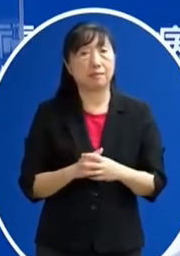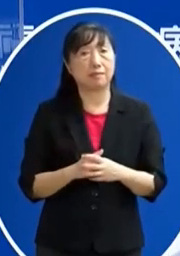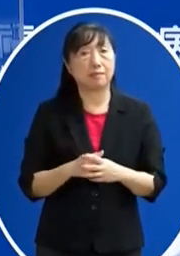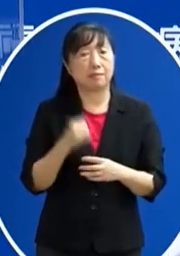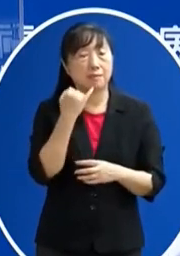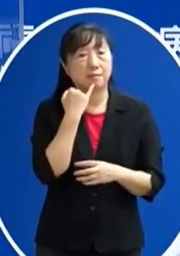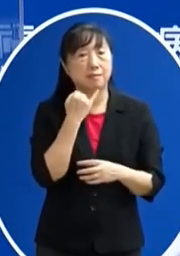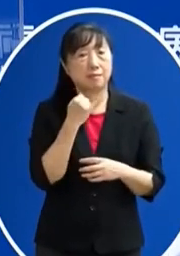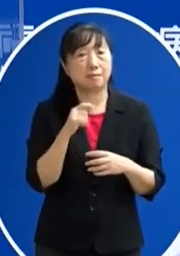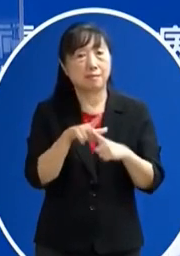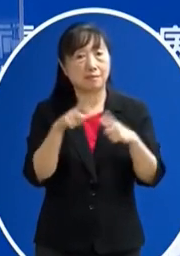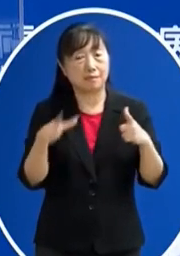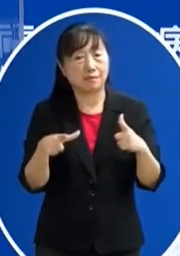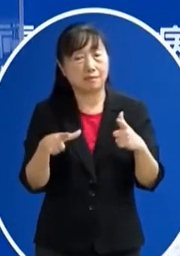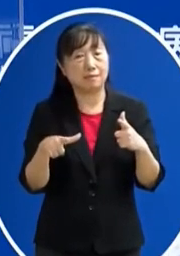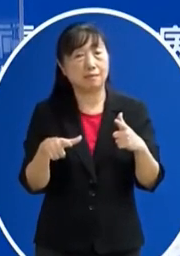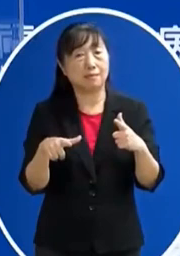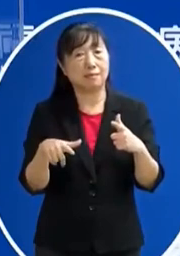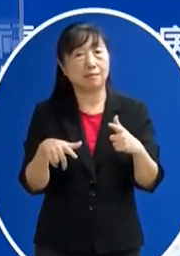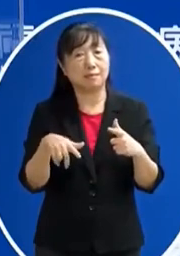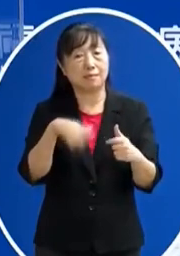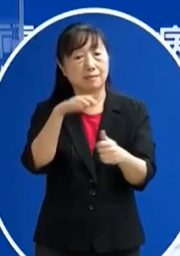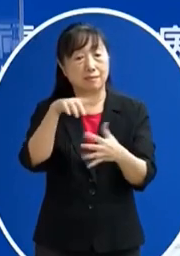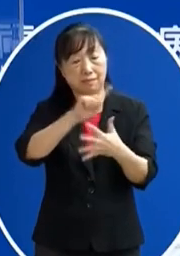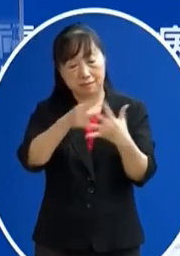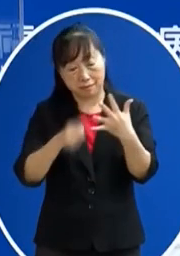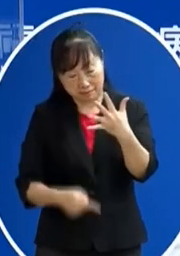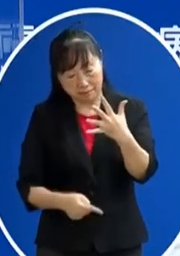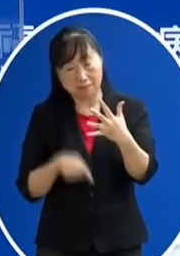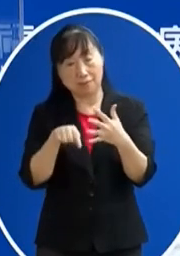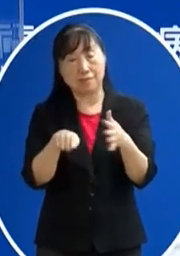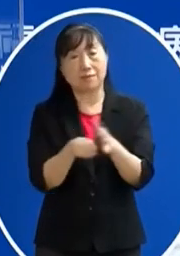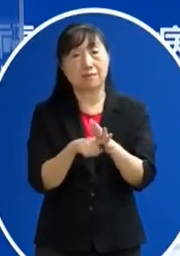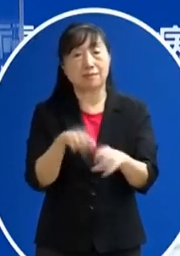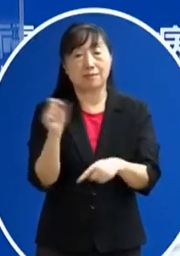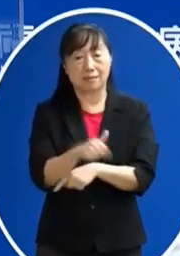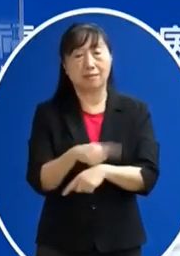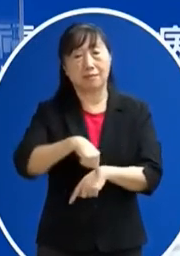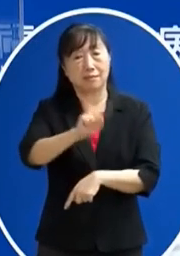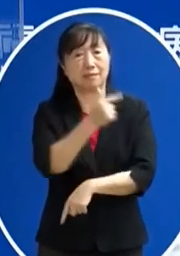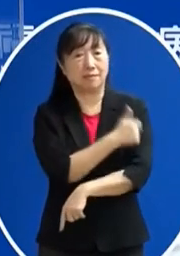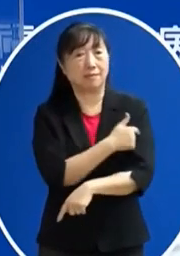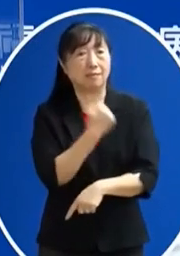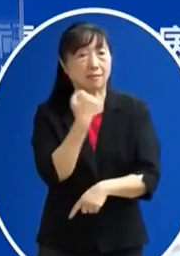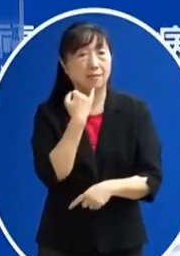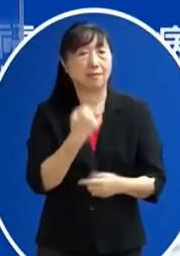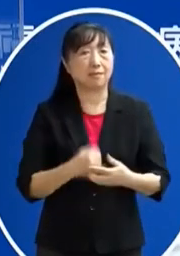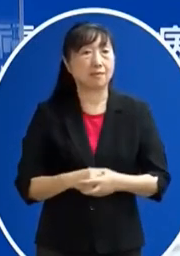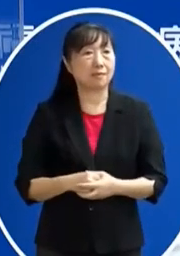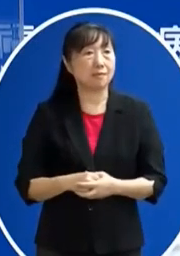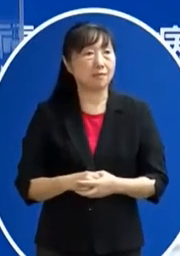扩大可以施打的接种的人，以这样的方向，那快速的来进行。